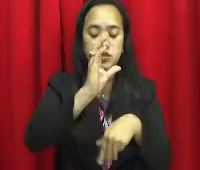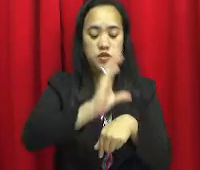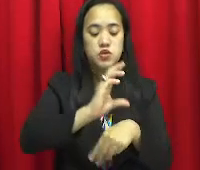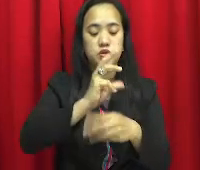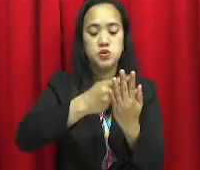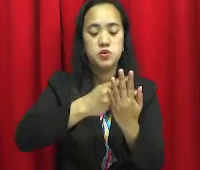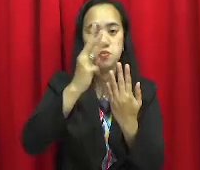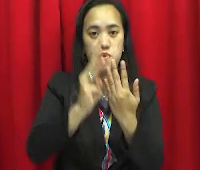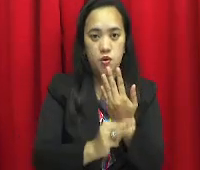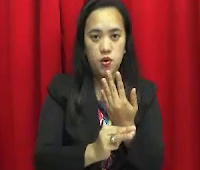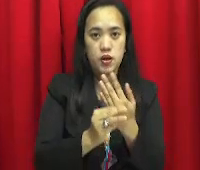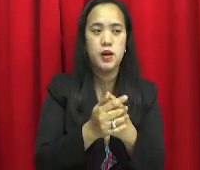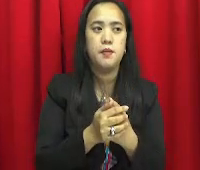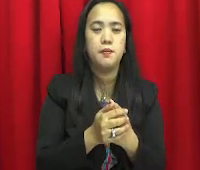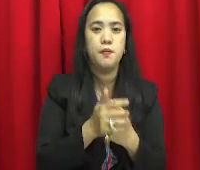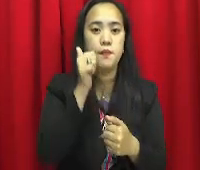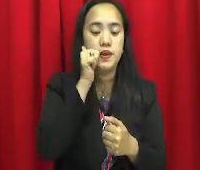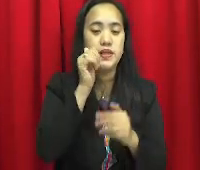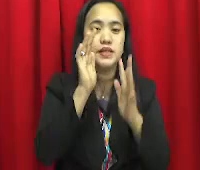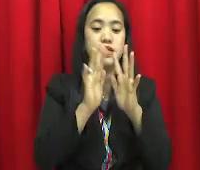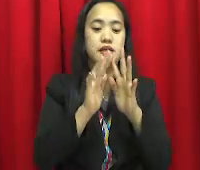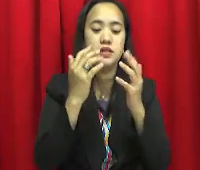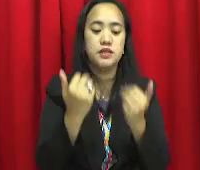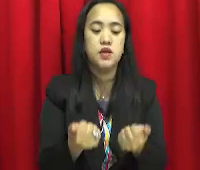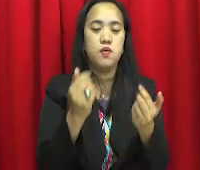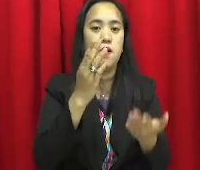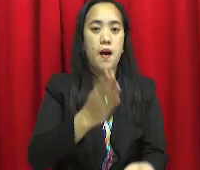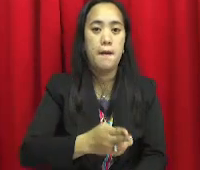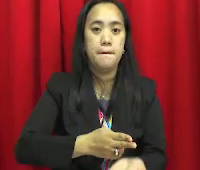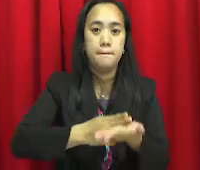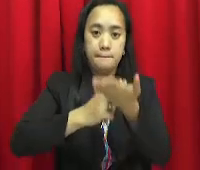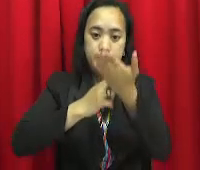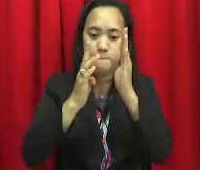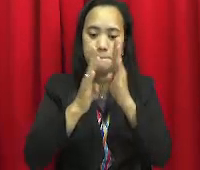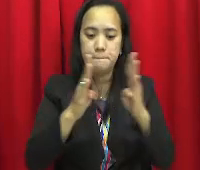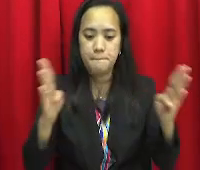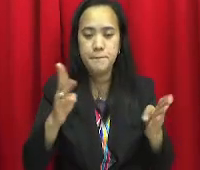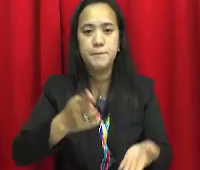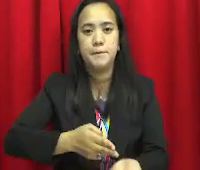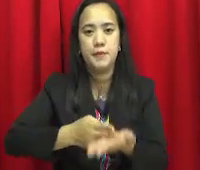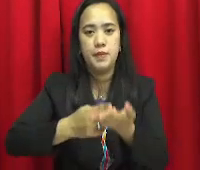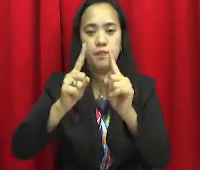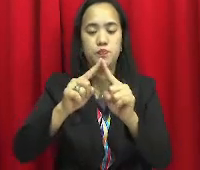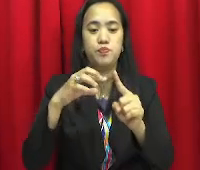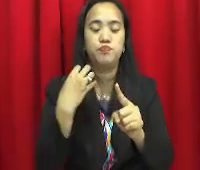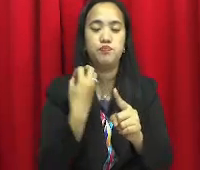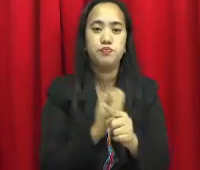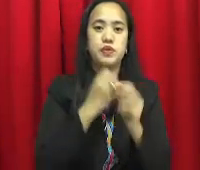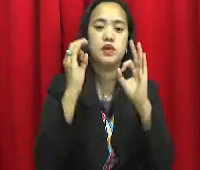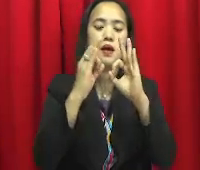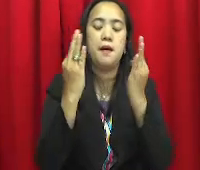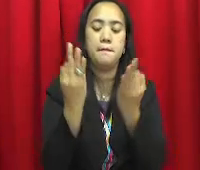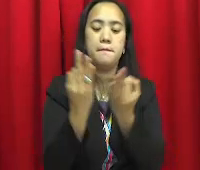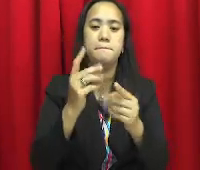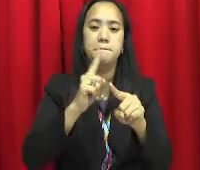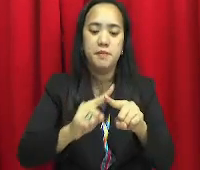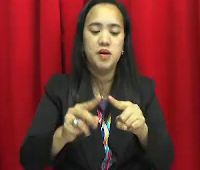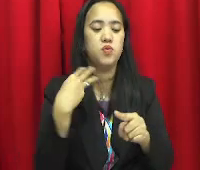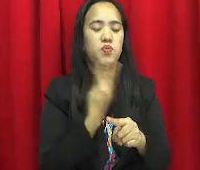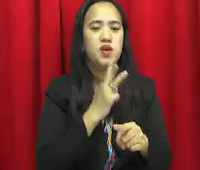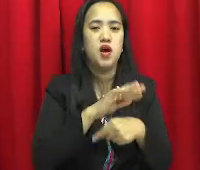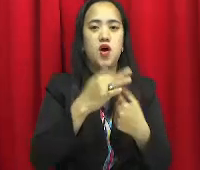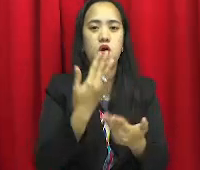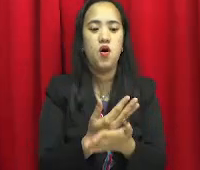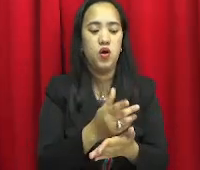ang church ay nakakatulong sa pagbibuild ng ating pamilya. Mm-hmm. Pero tamad po tayo at kuripo tayo magbigay.